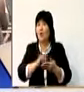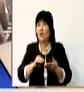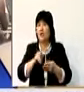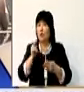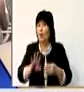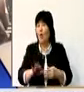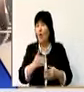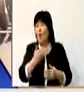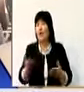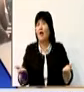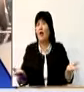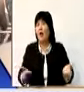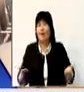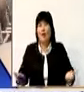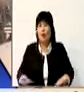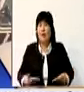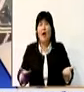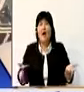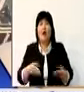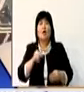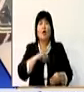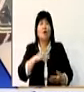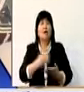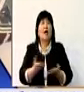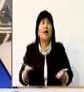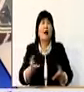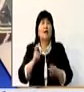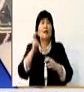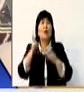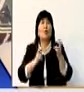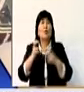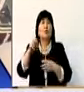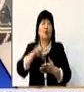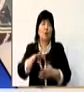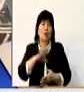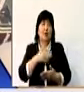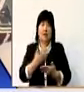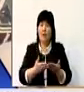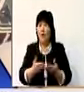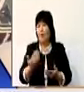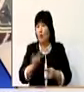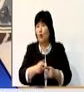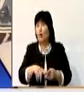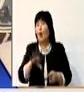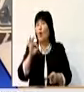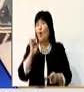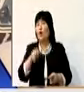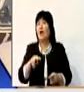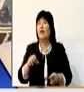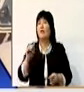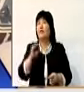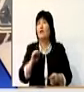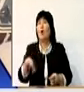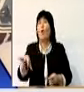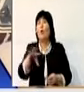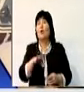жоқ. Олар қалай өмір сүрді, қайда жұмыс істеді, қандай өндірістерде болды деген секілді. Ол туралы Орал федералдық округінде